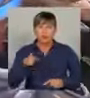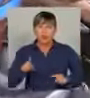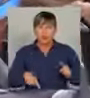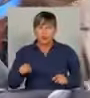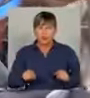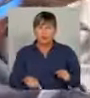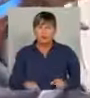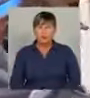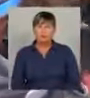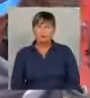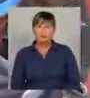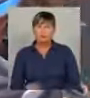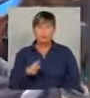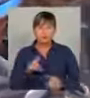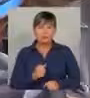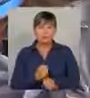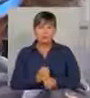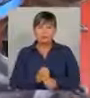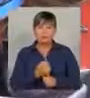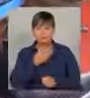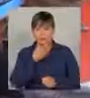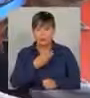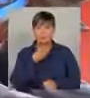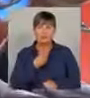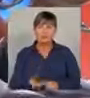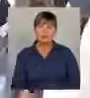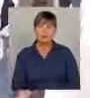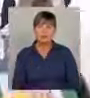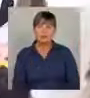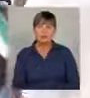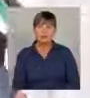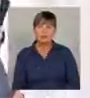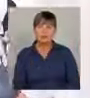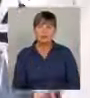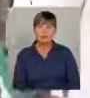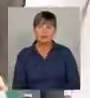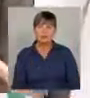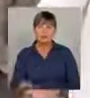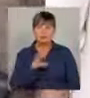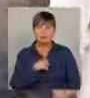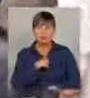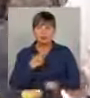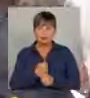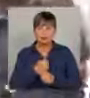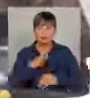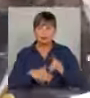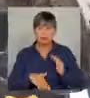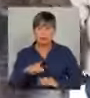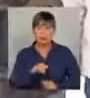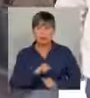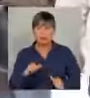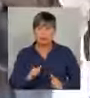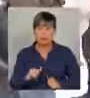не получить. Вот. Я решил его сделать, потому что он красивый и светится. Сама все вручную. Ушло